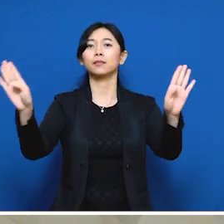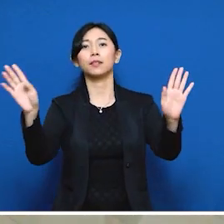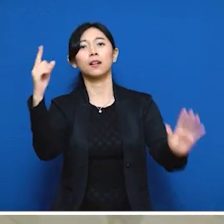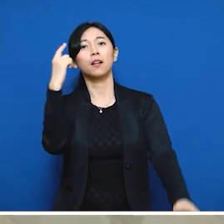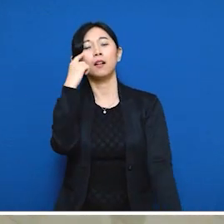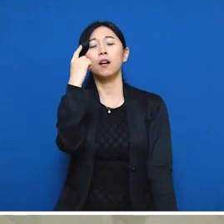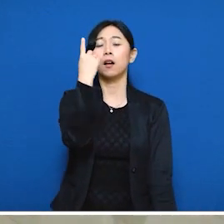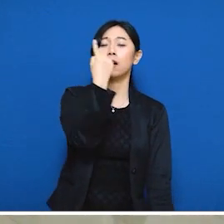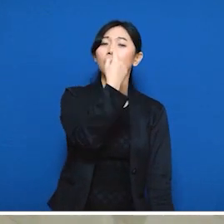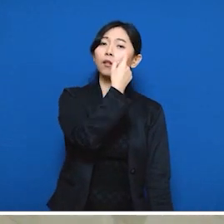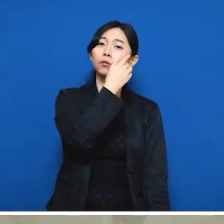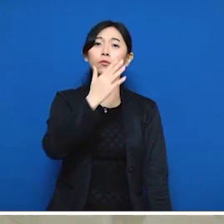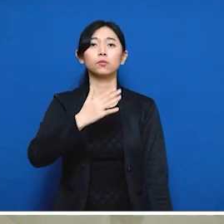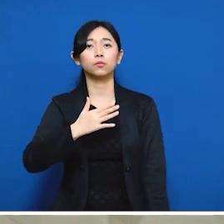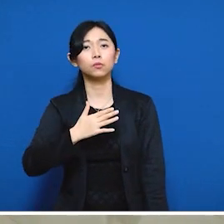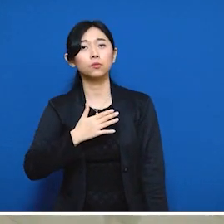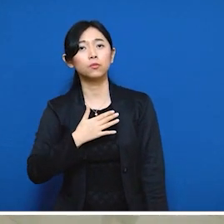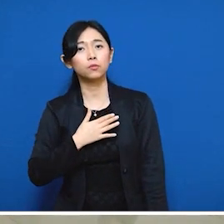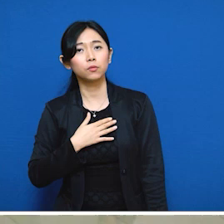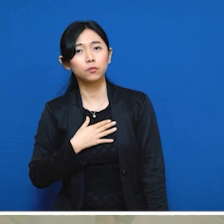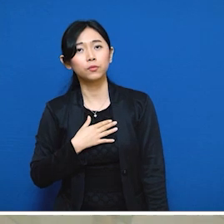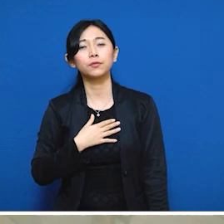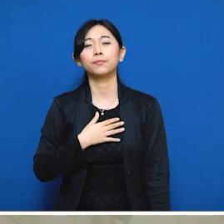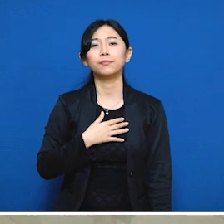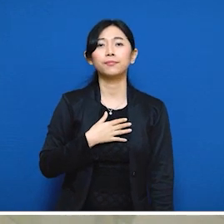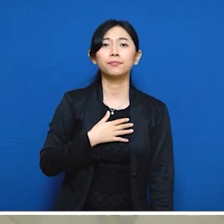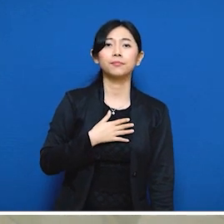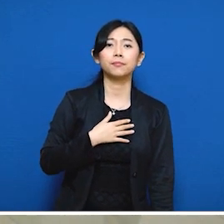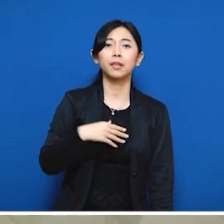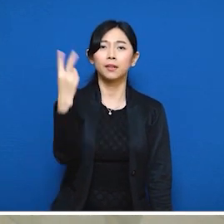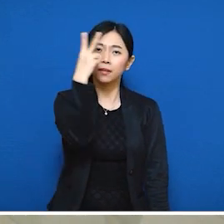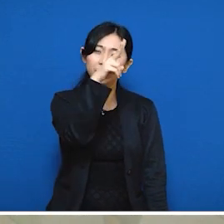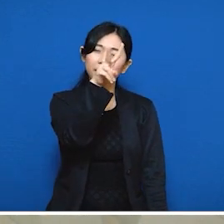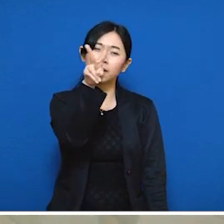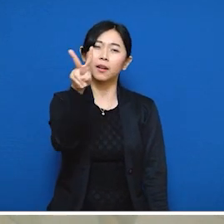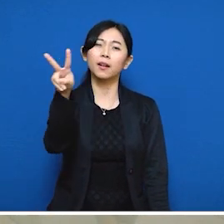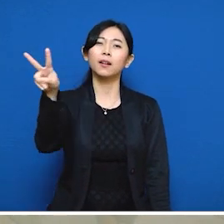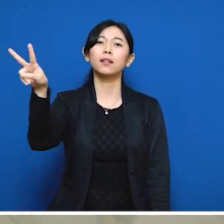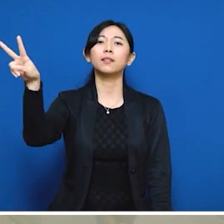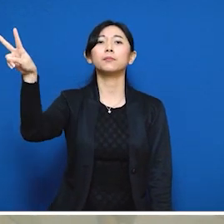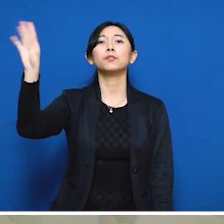Mataku melihat.